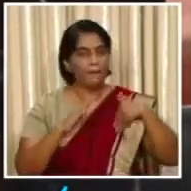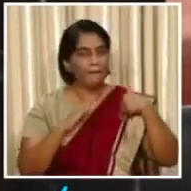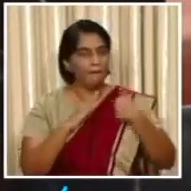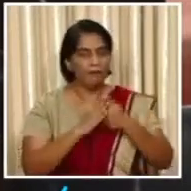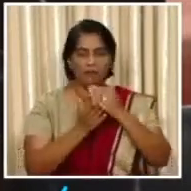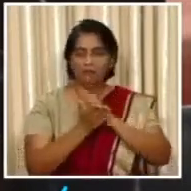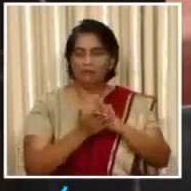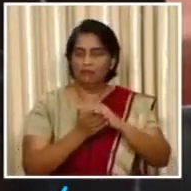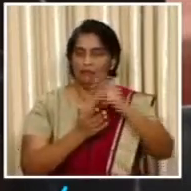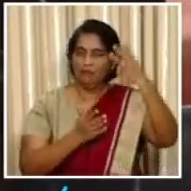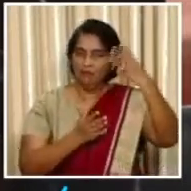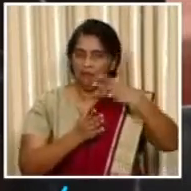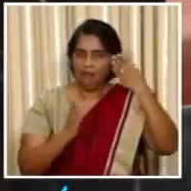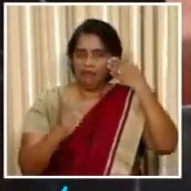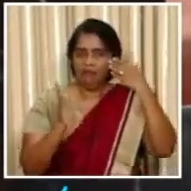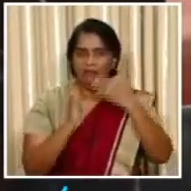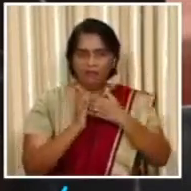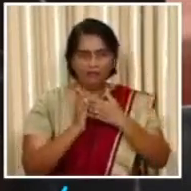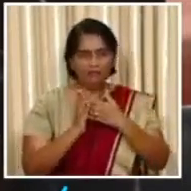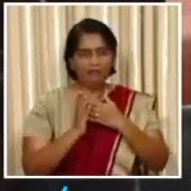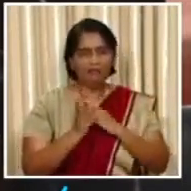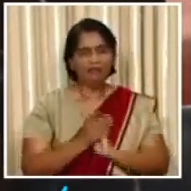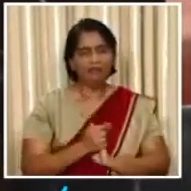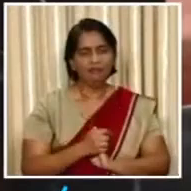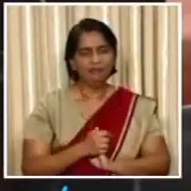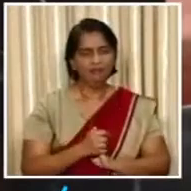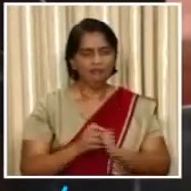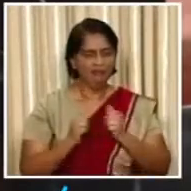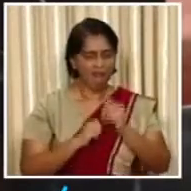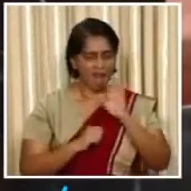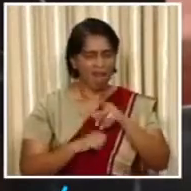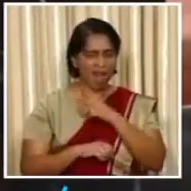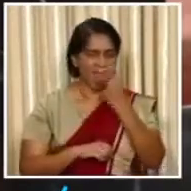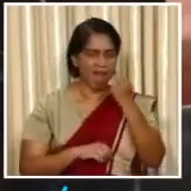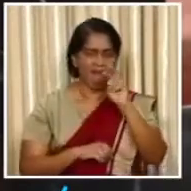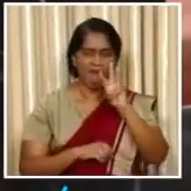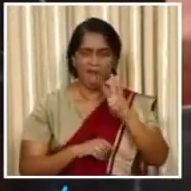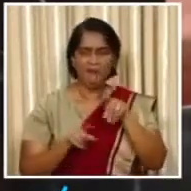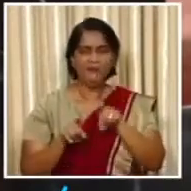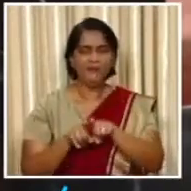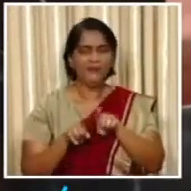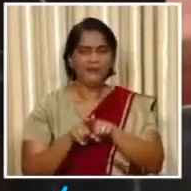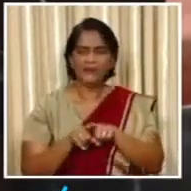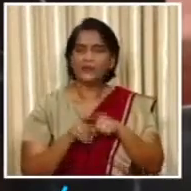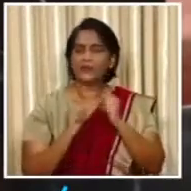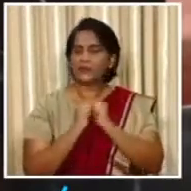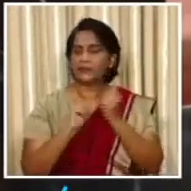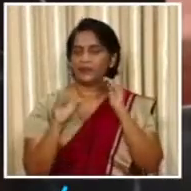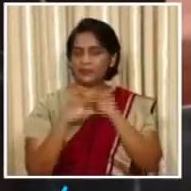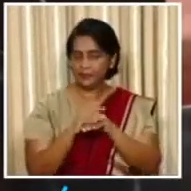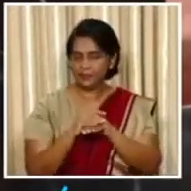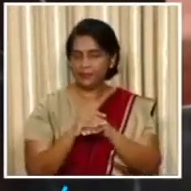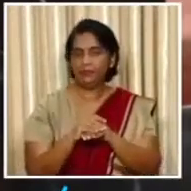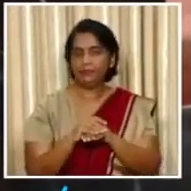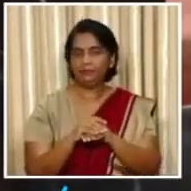இந்த நியமனமானது 2023 வழங்கப்பட உள்ளது. எனவே பரீட்சை ஏலவே